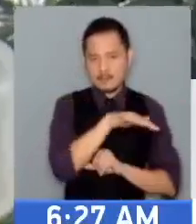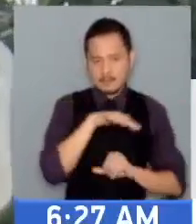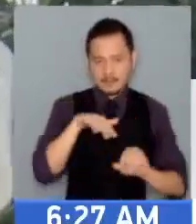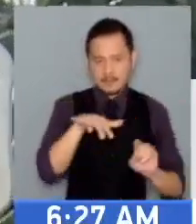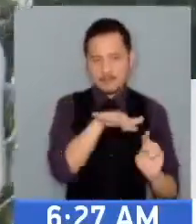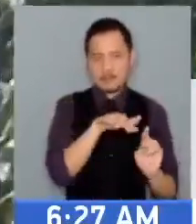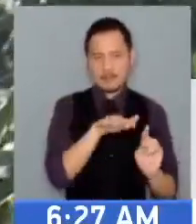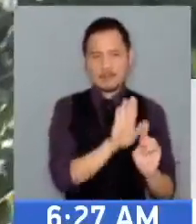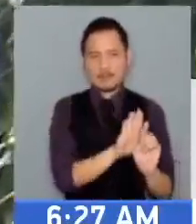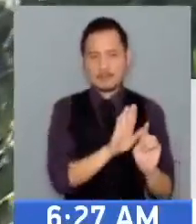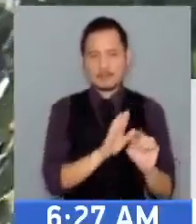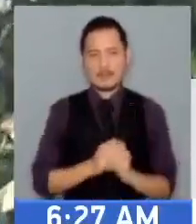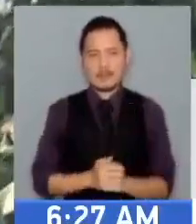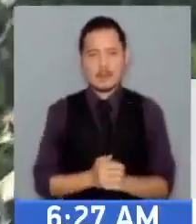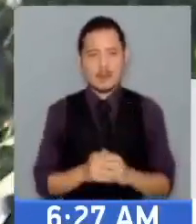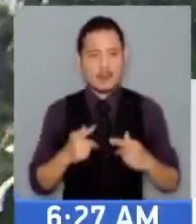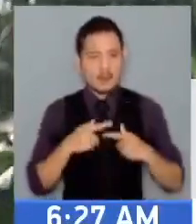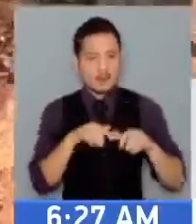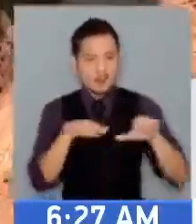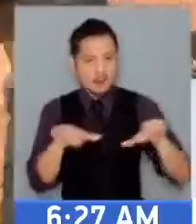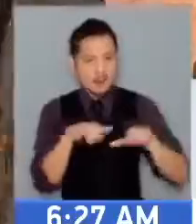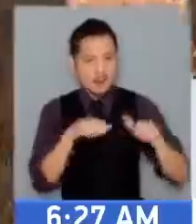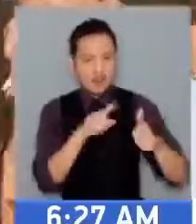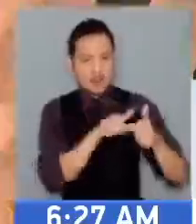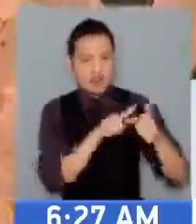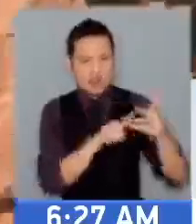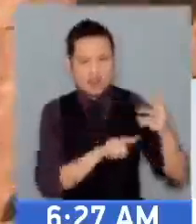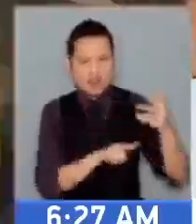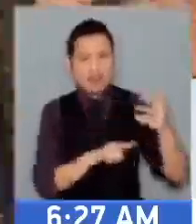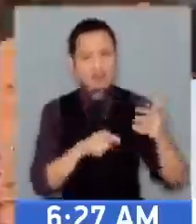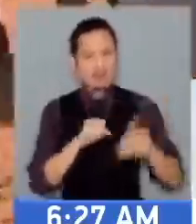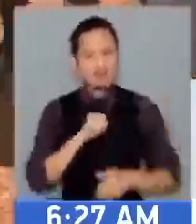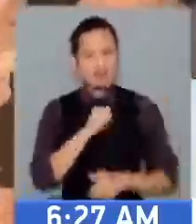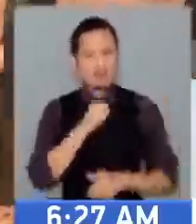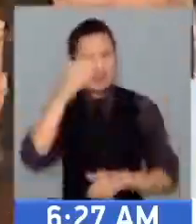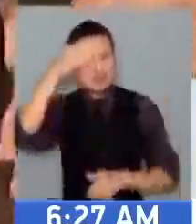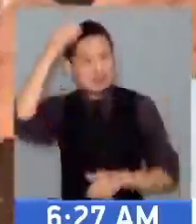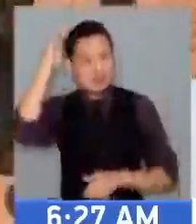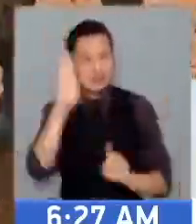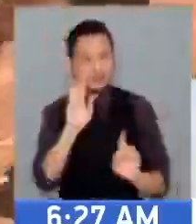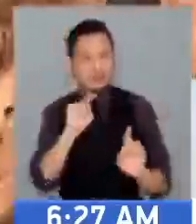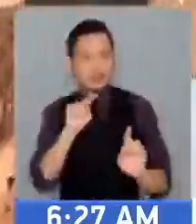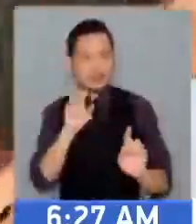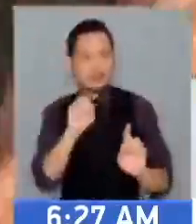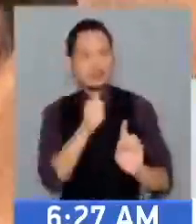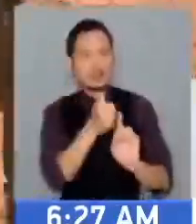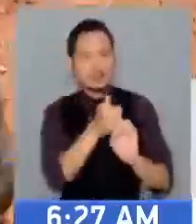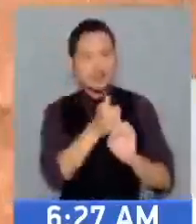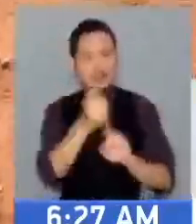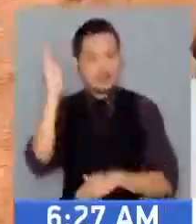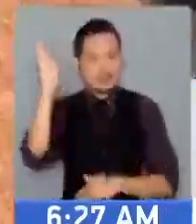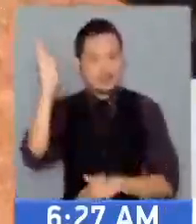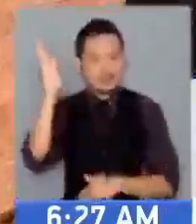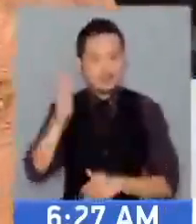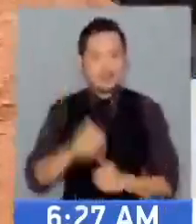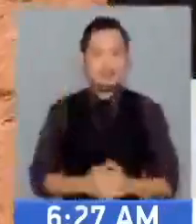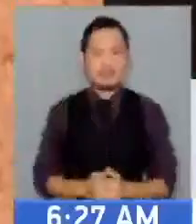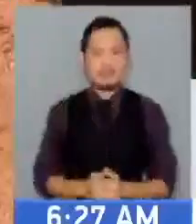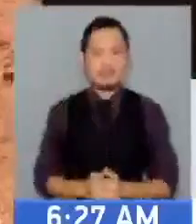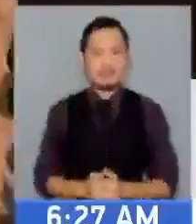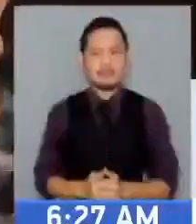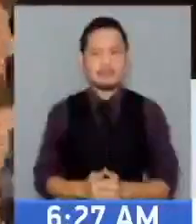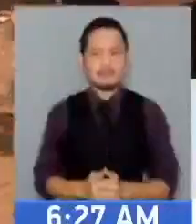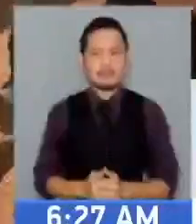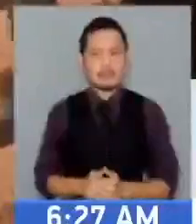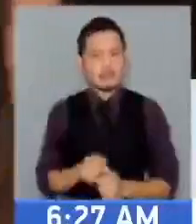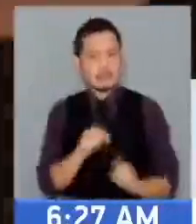roon ayon kay Senador Ronald De La Rosa. Anya, may mga nagsasabing mas malala pa ang